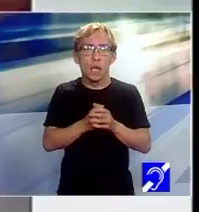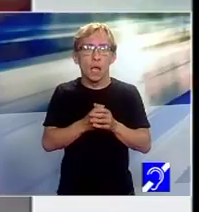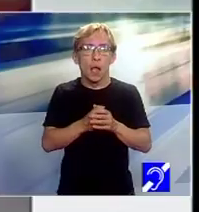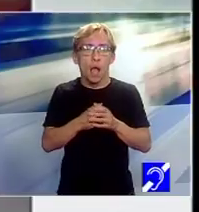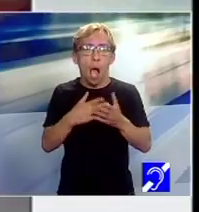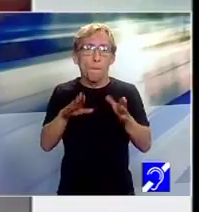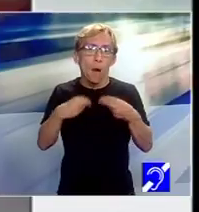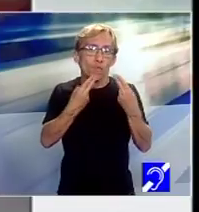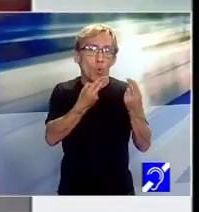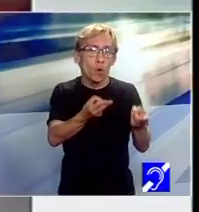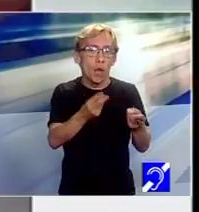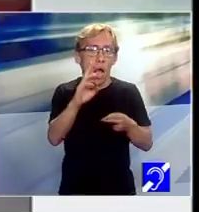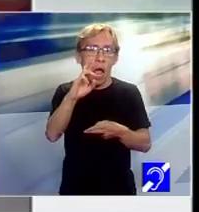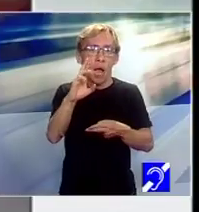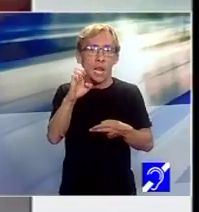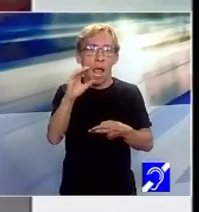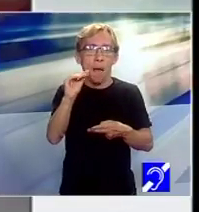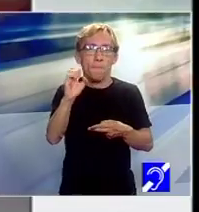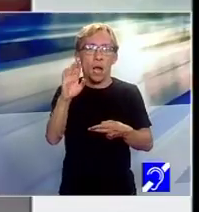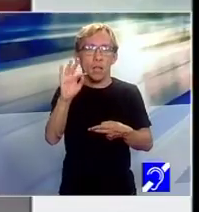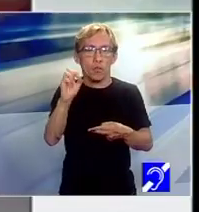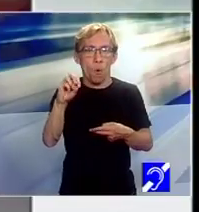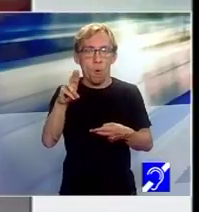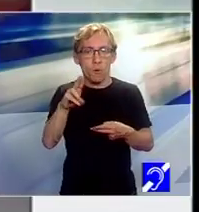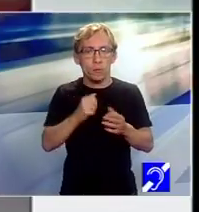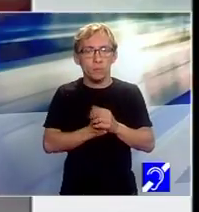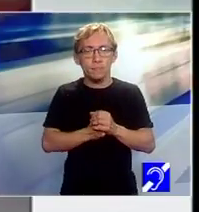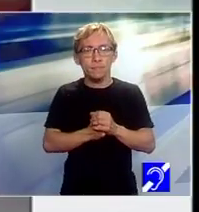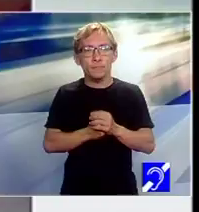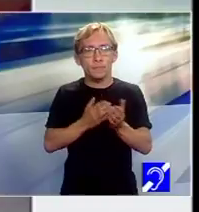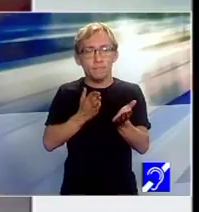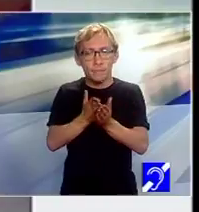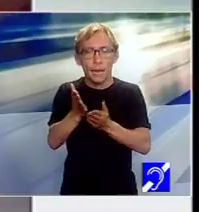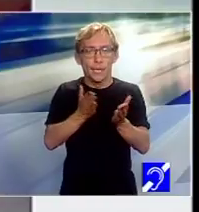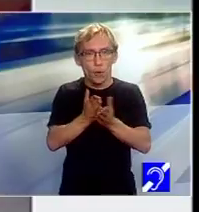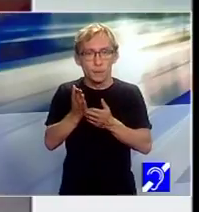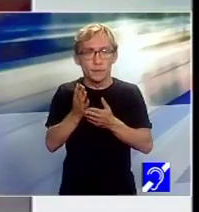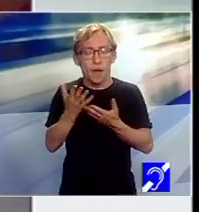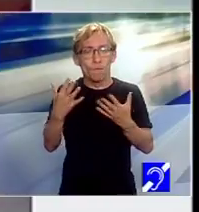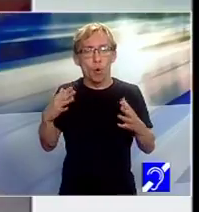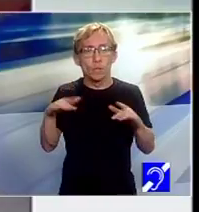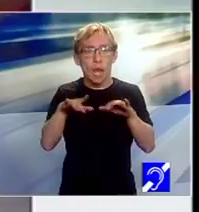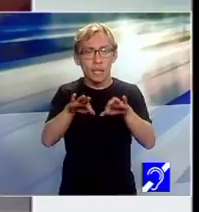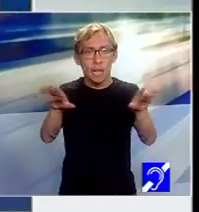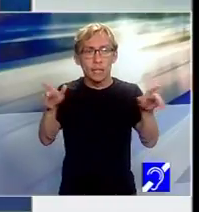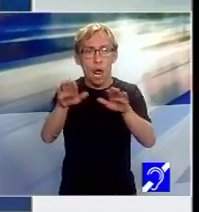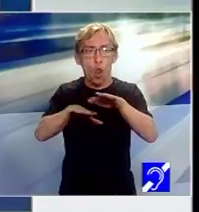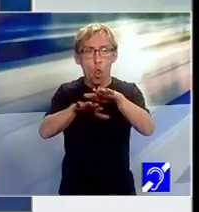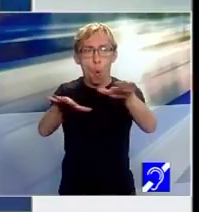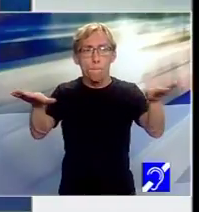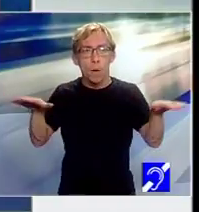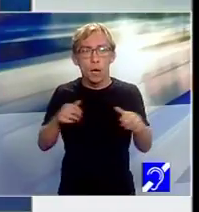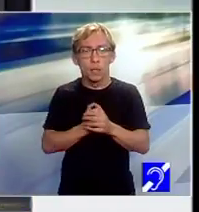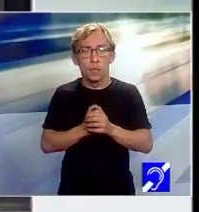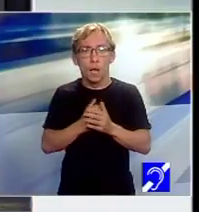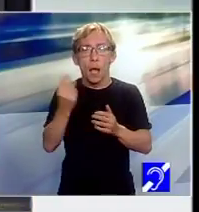de repertoriu pe care îl cântă și îl fluieră toată lumea. Totdeauna am fost mai mult atras de lucrurile care nu le cântă toți, pentru că există